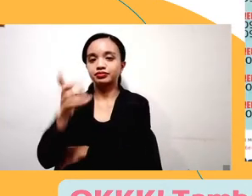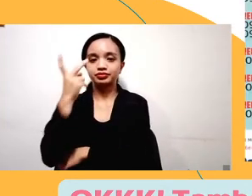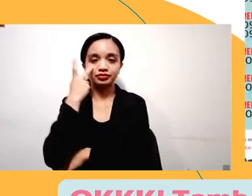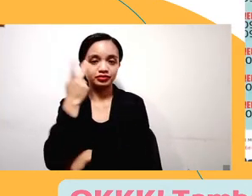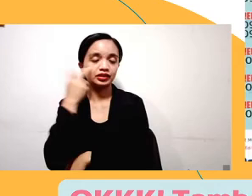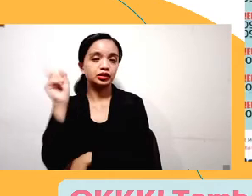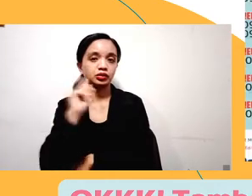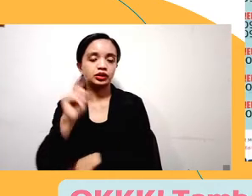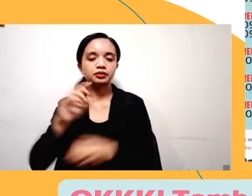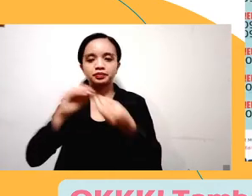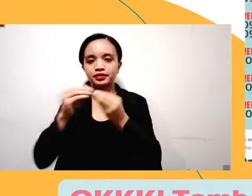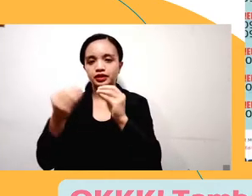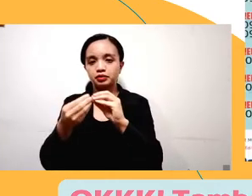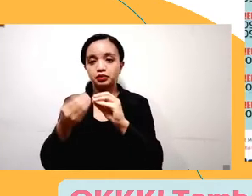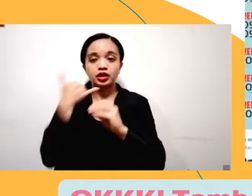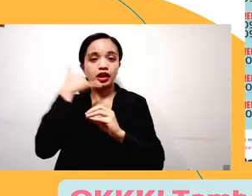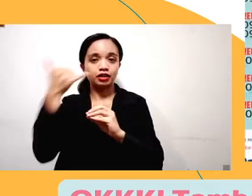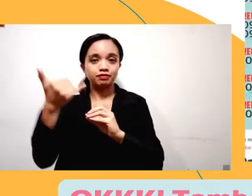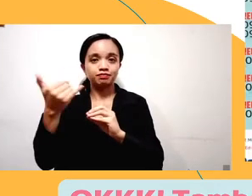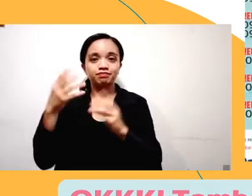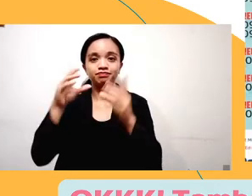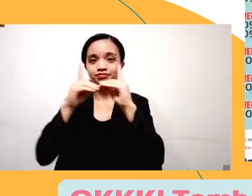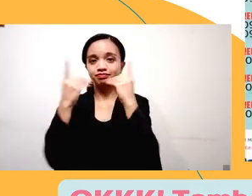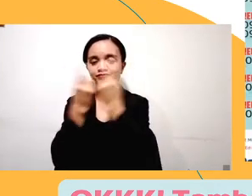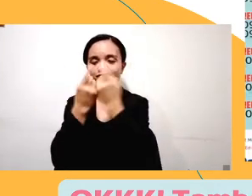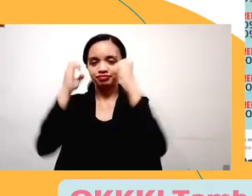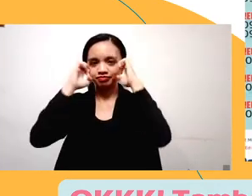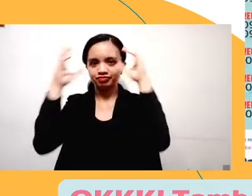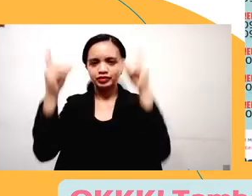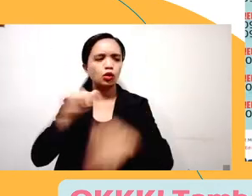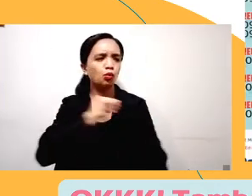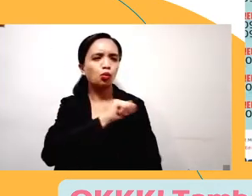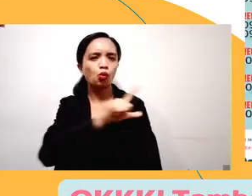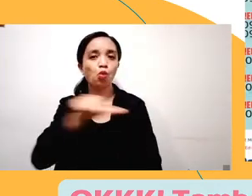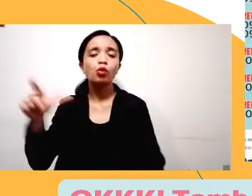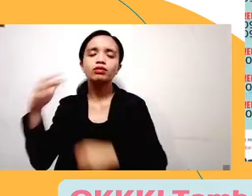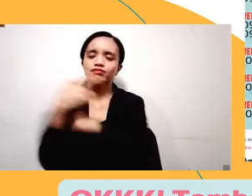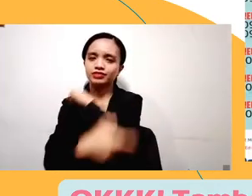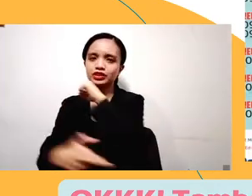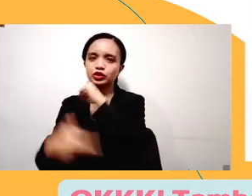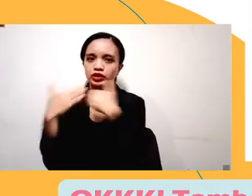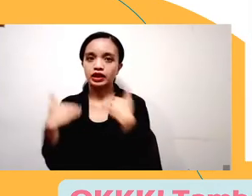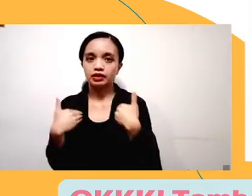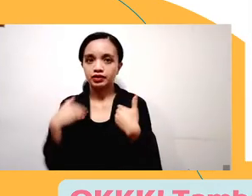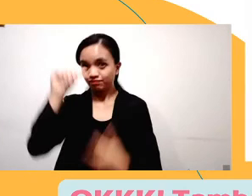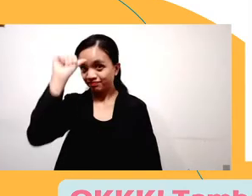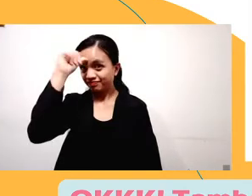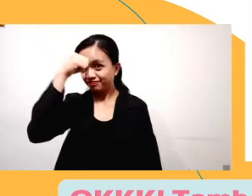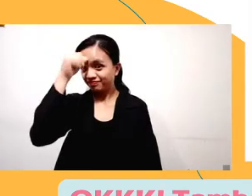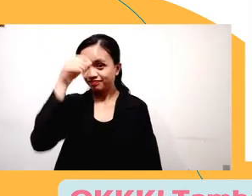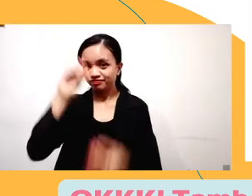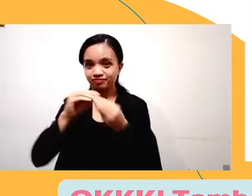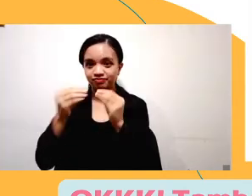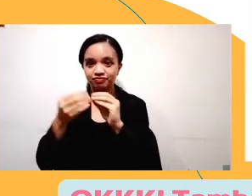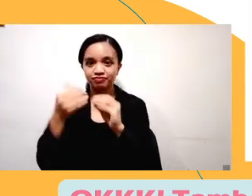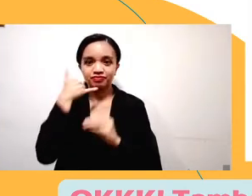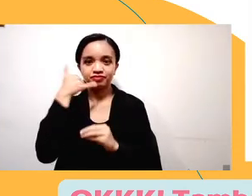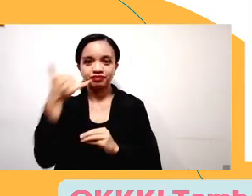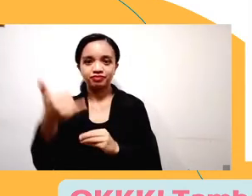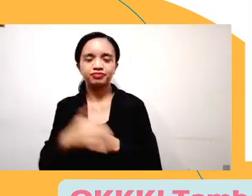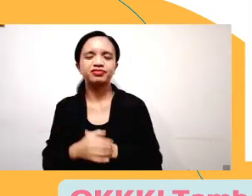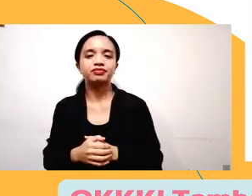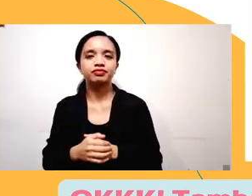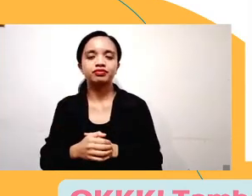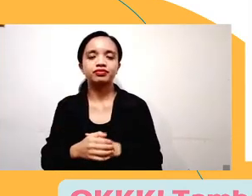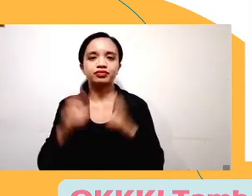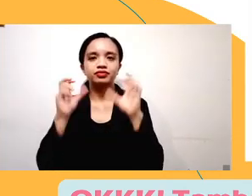hotlines at helplines na ito ng DepEd sa bawat region. So take note of those regions and those numbers. Maaari rin pong